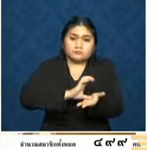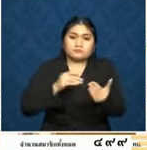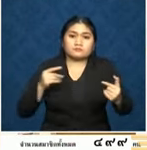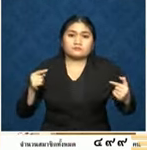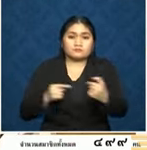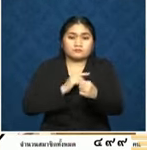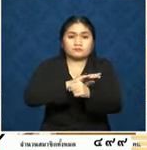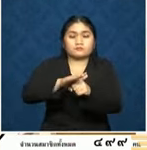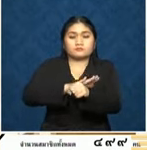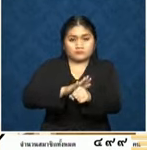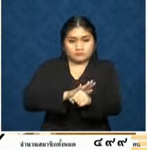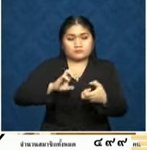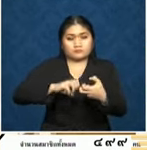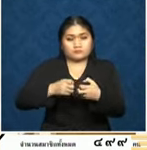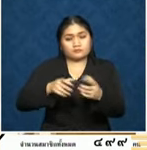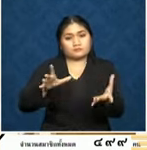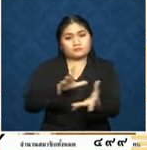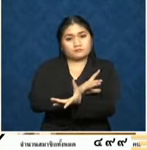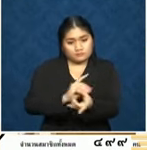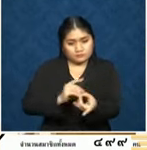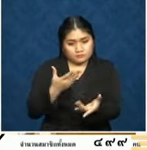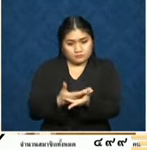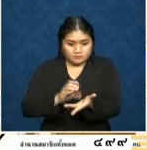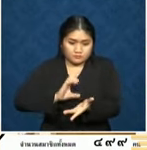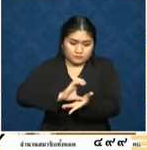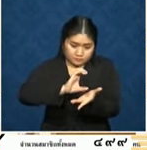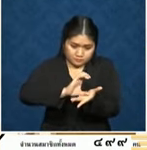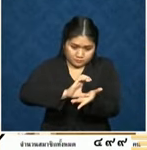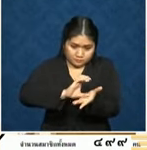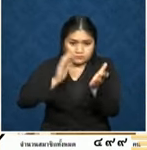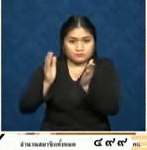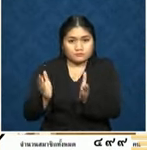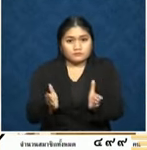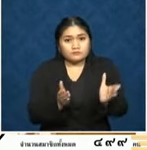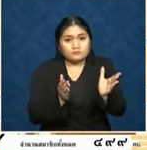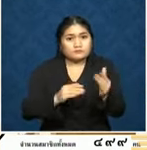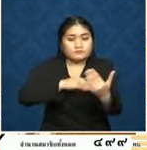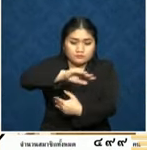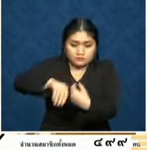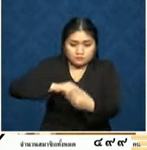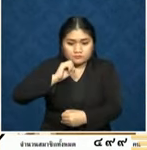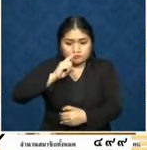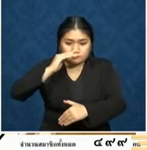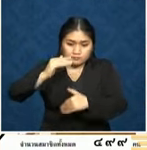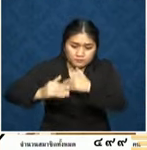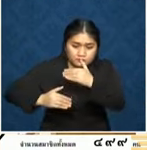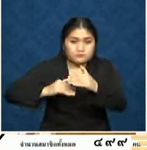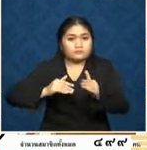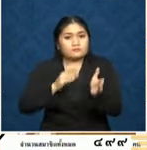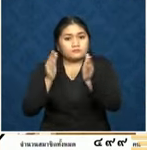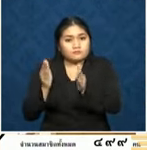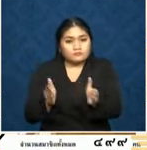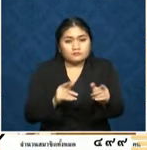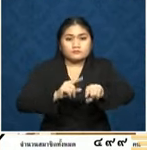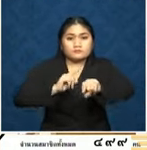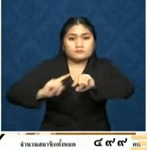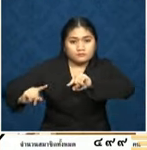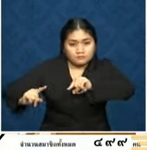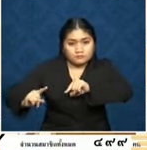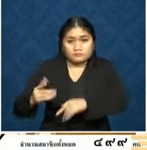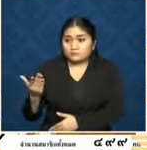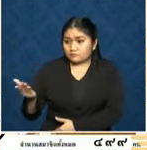ปัญหาทางสังคมการลงทุนและการขับเคลื่อนการเจริญเติบโตทางเศรษฐกิจนะครับซึ่งท่านทรง